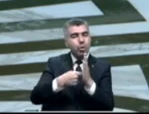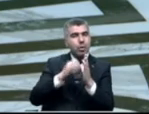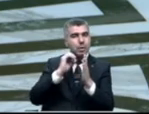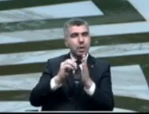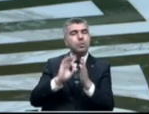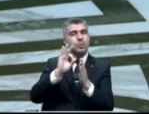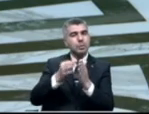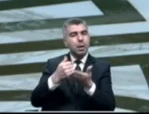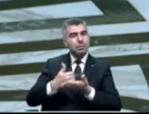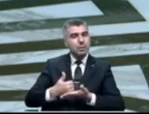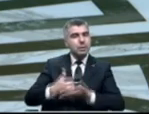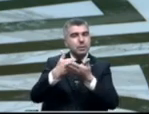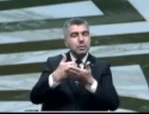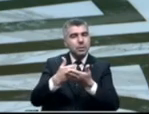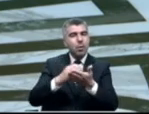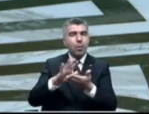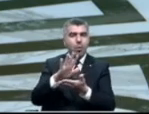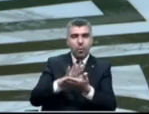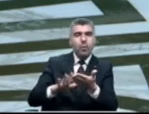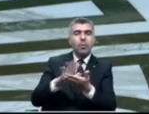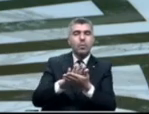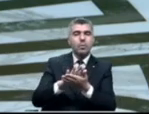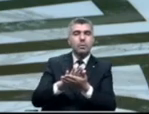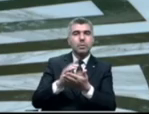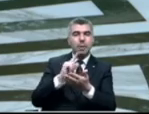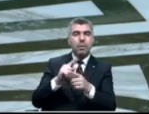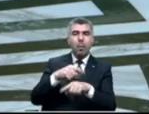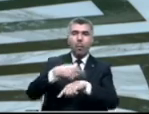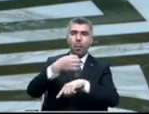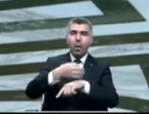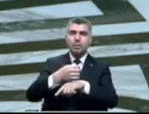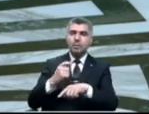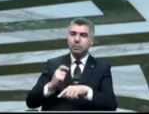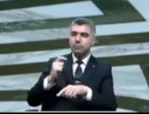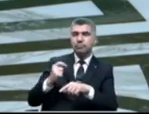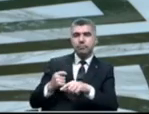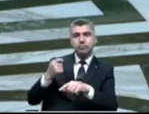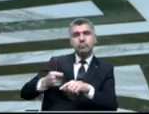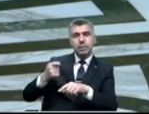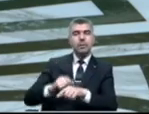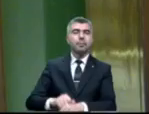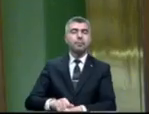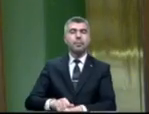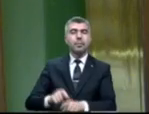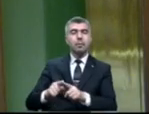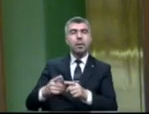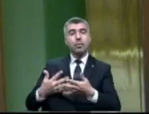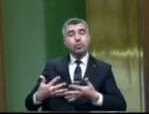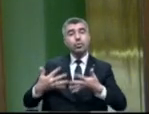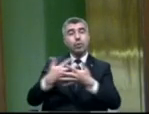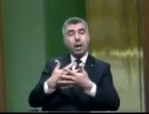الاستثمارية ومساعدتهم على الإفاء بالالتزامات ديالهم. أما فيما يخص الشركاء الذين لم